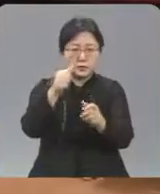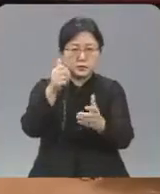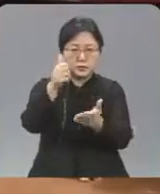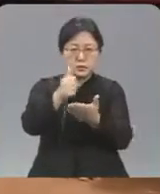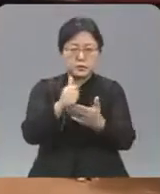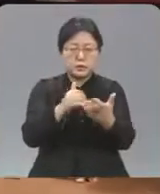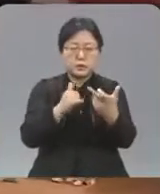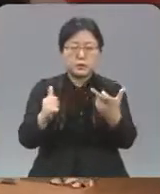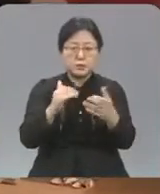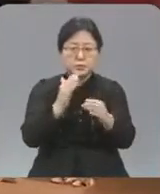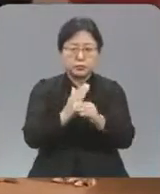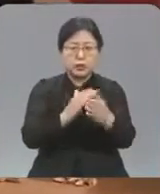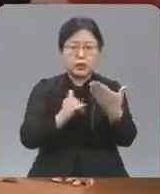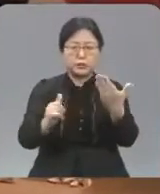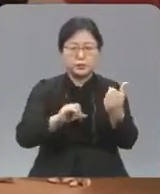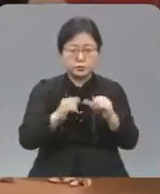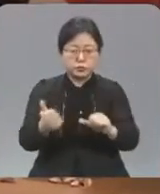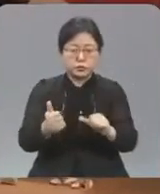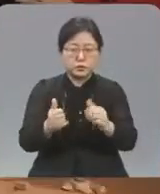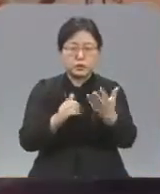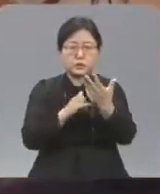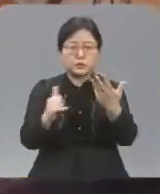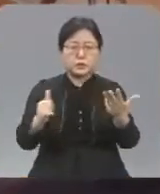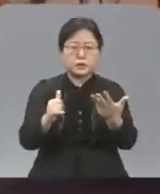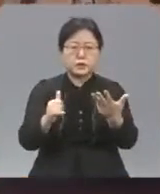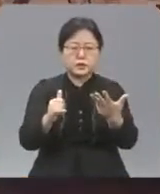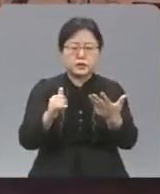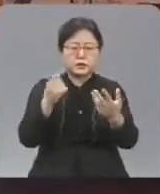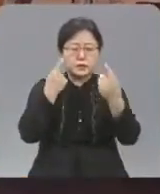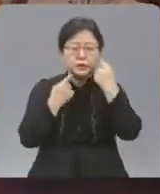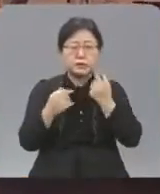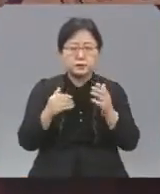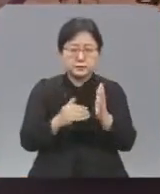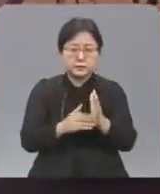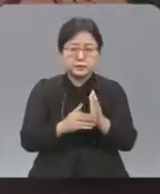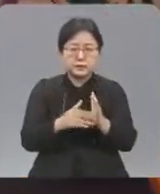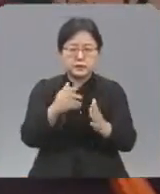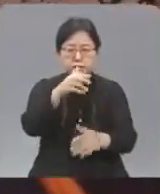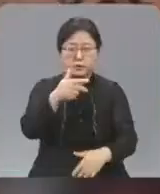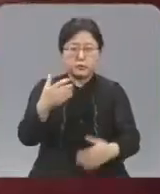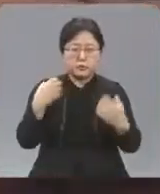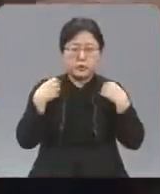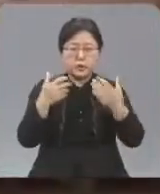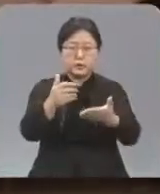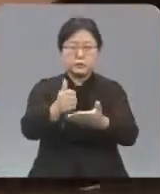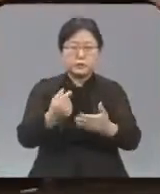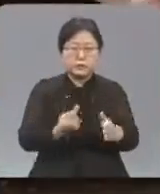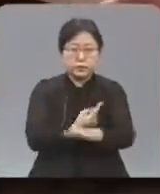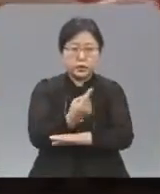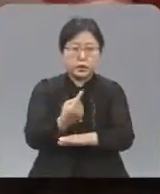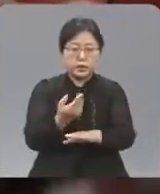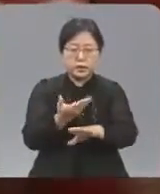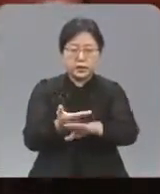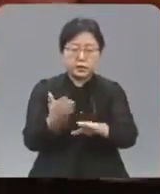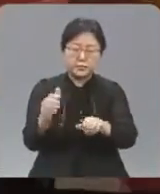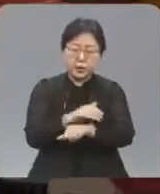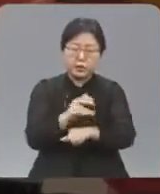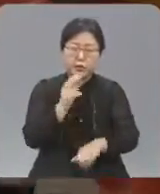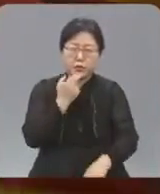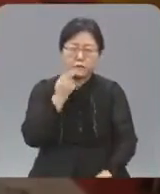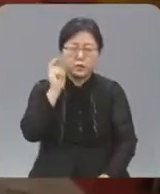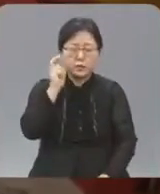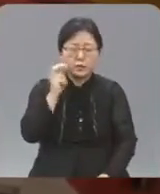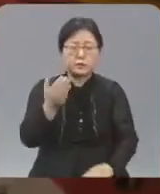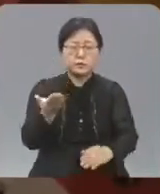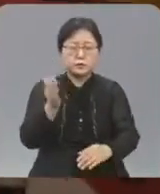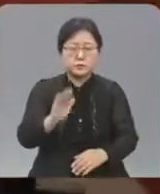구조된 17명 가운데 9명이 숨지고 8명이 중상을 입었는데요. 소방당국은 버스 승객 외에는 추가 매몰자는 없는 것으로